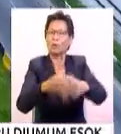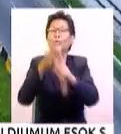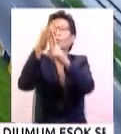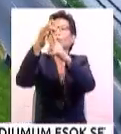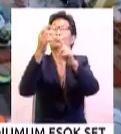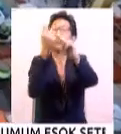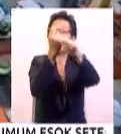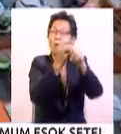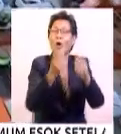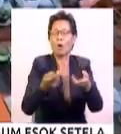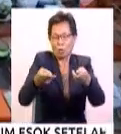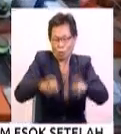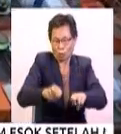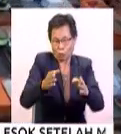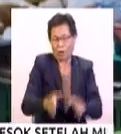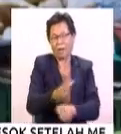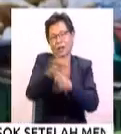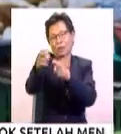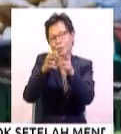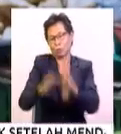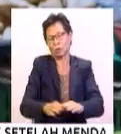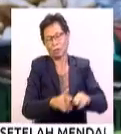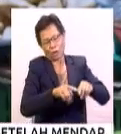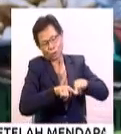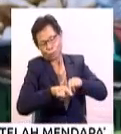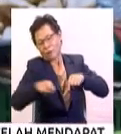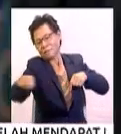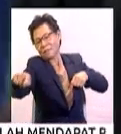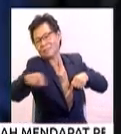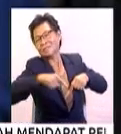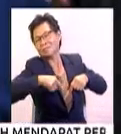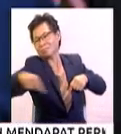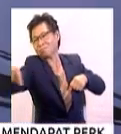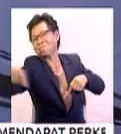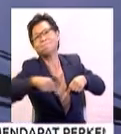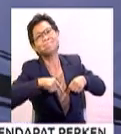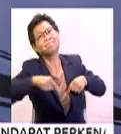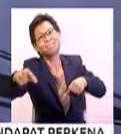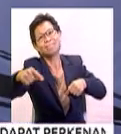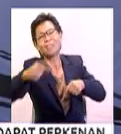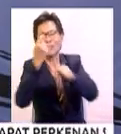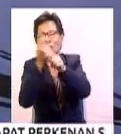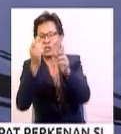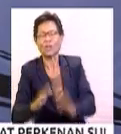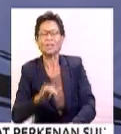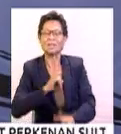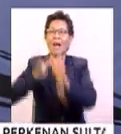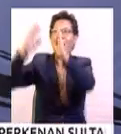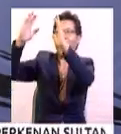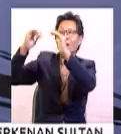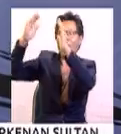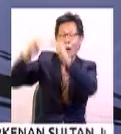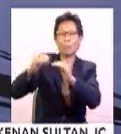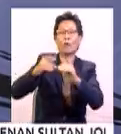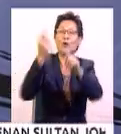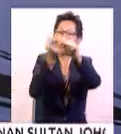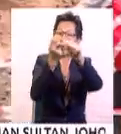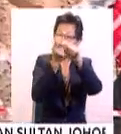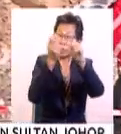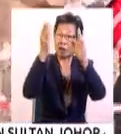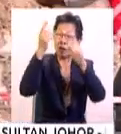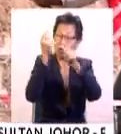kontraktor dan golongan usahawan di sepanjang jajaran terbabit. Saya mengharapkan supaya kontraktor-kontraktor tempatan